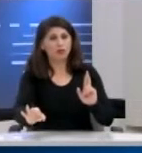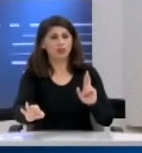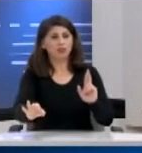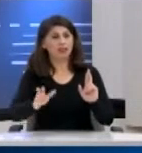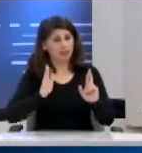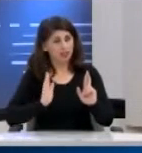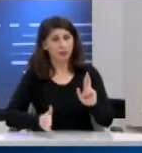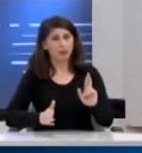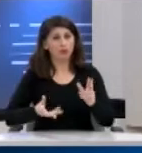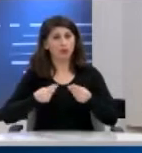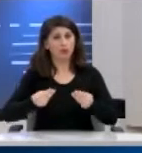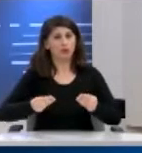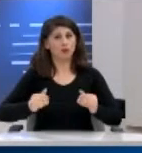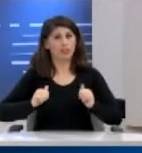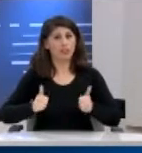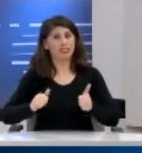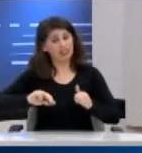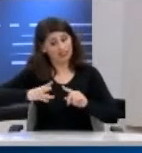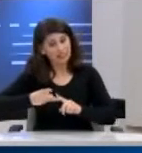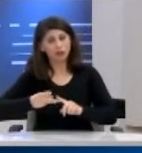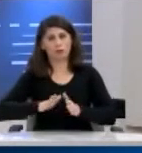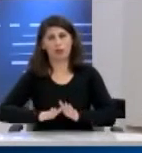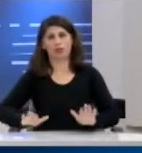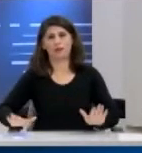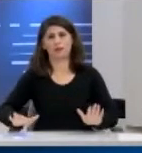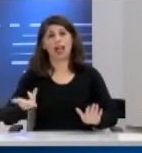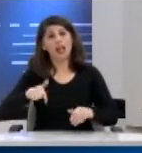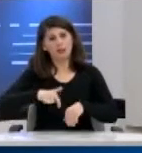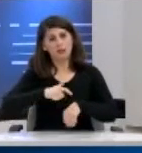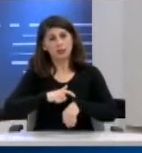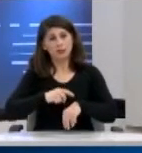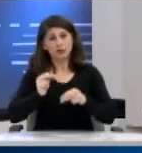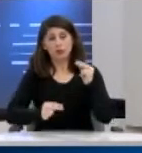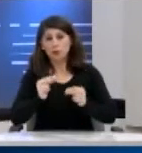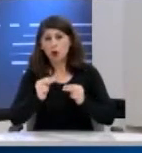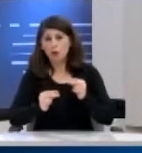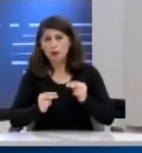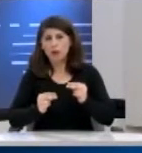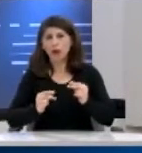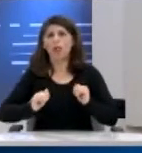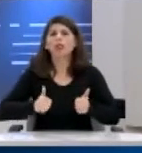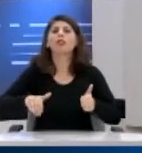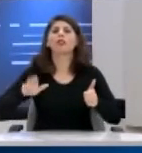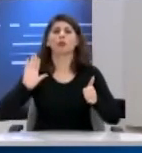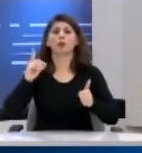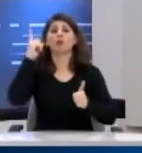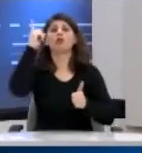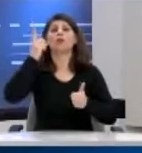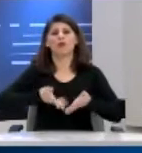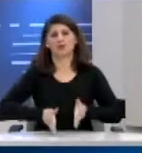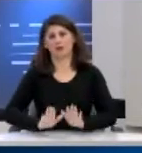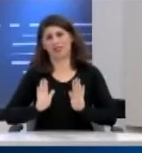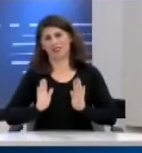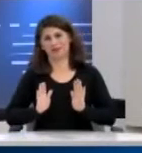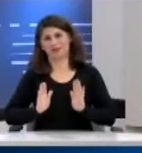μπορέσουμε να δώσουμε κίνητρα και για το τρίτο παιδί. Αλλά αυτή τη στιγμή το πρόβλημα είναι ότι δεν τολμάει κανείς να κάνει ούτε το πρώτο παιδί.